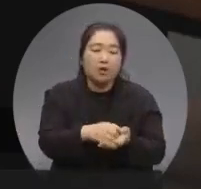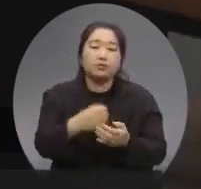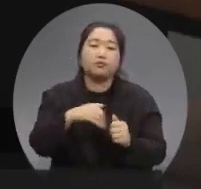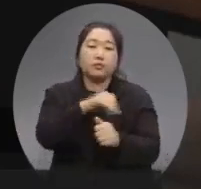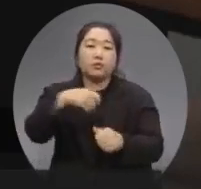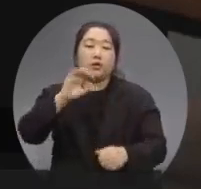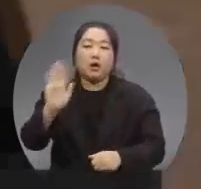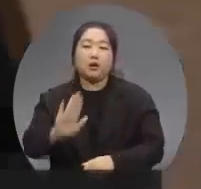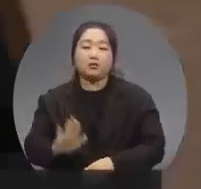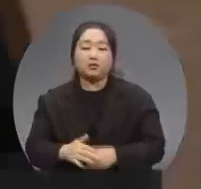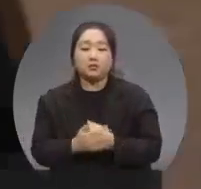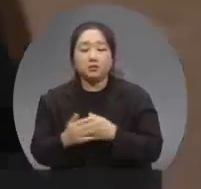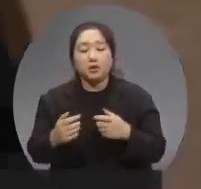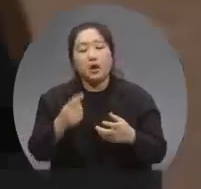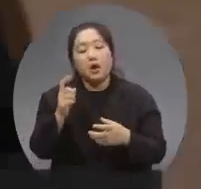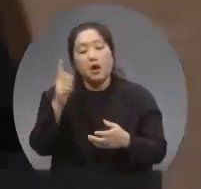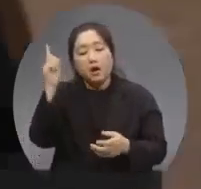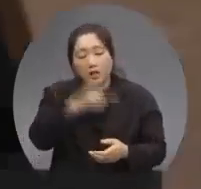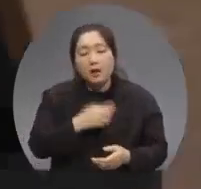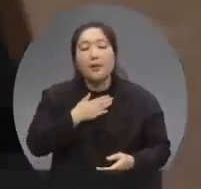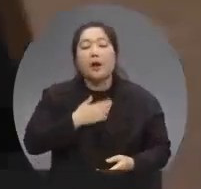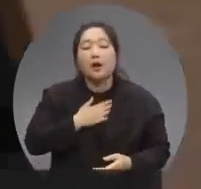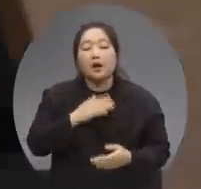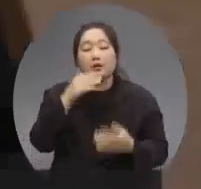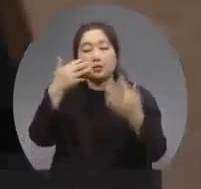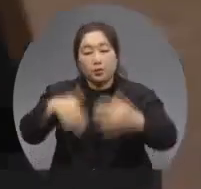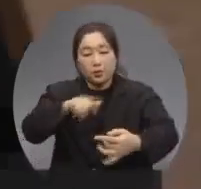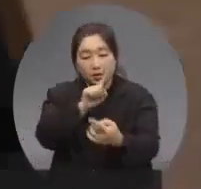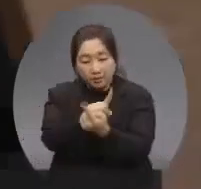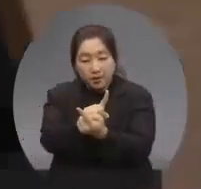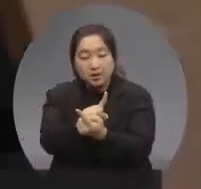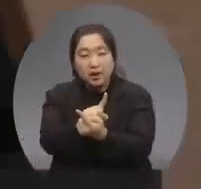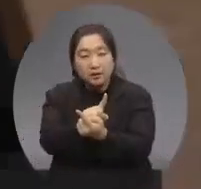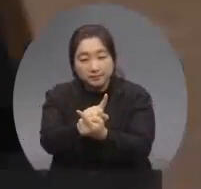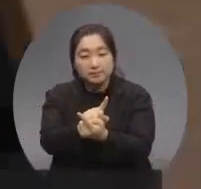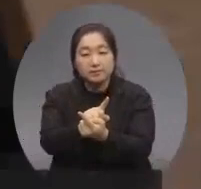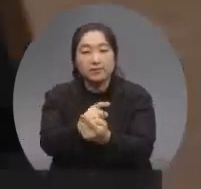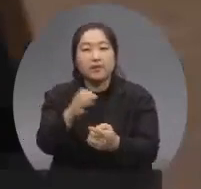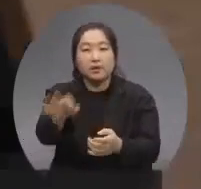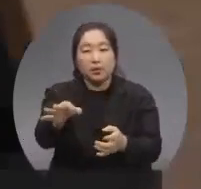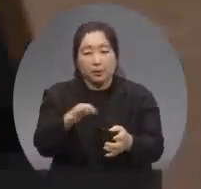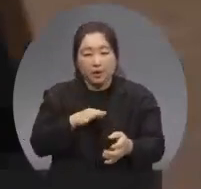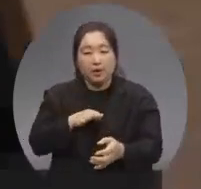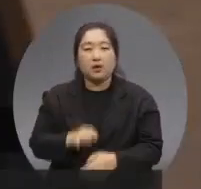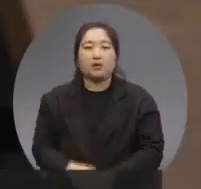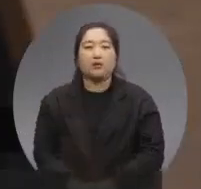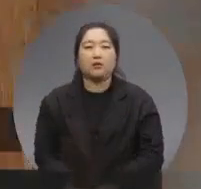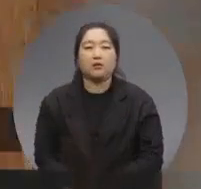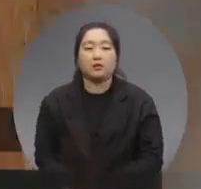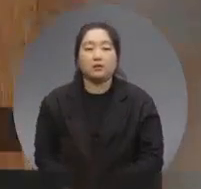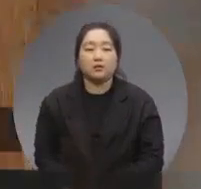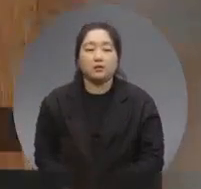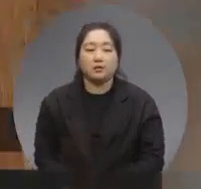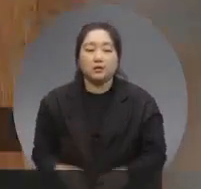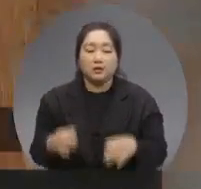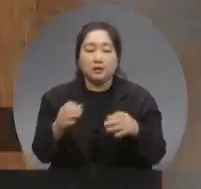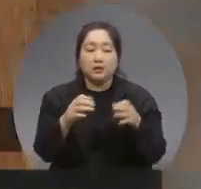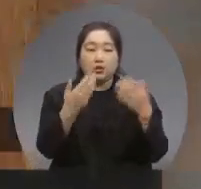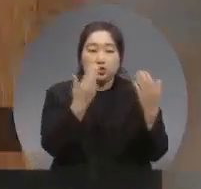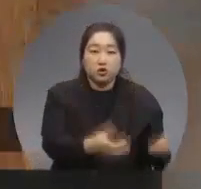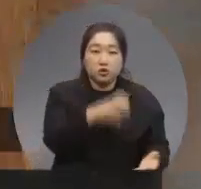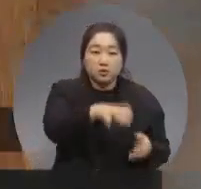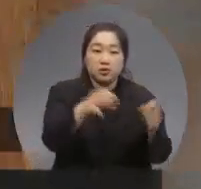상황이 아니니까 아 좀 나쁜데 이제 한 명을 조건 만남을 돌리고 돈을 받아오는 잠깐